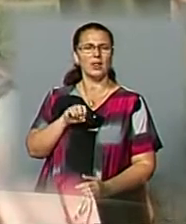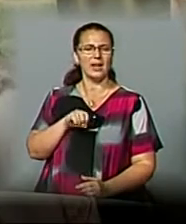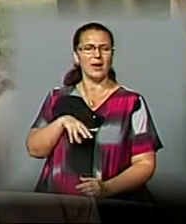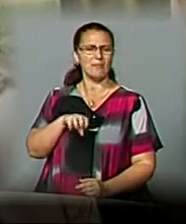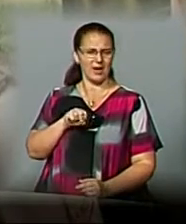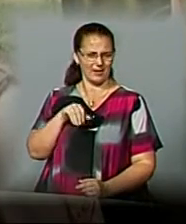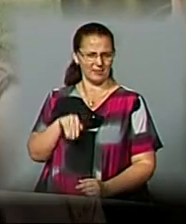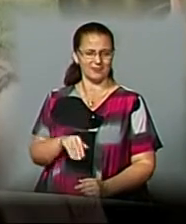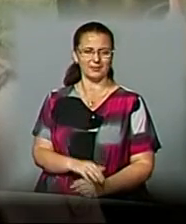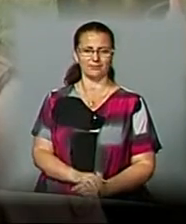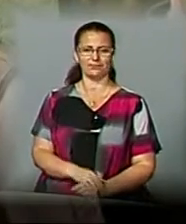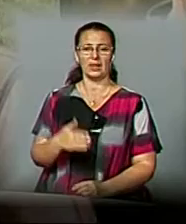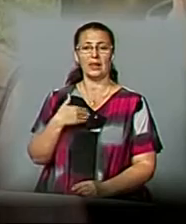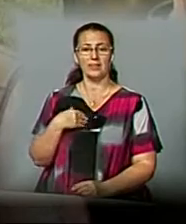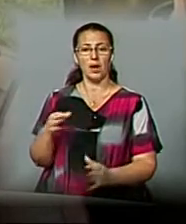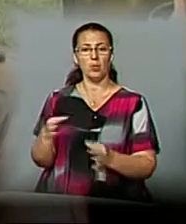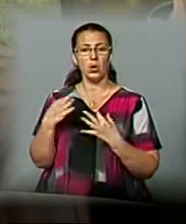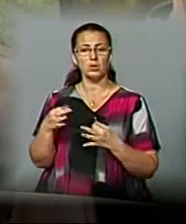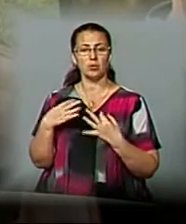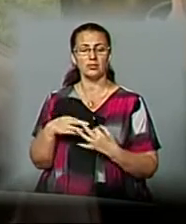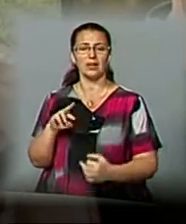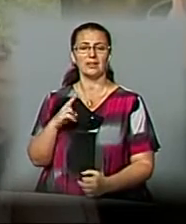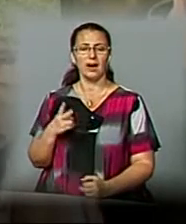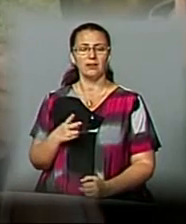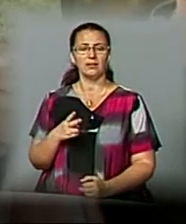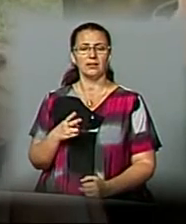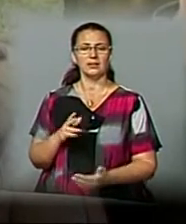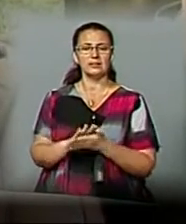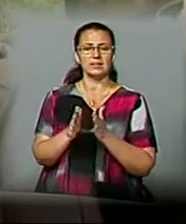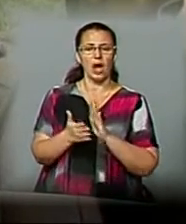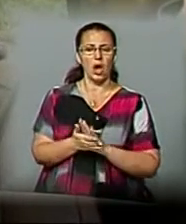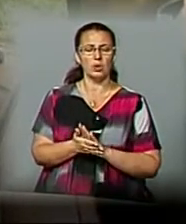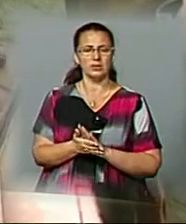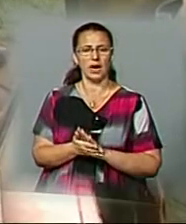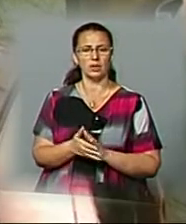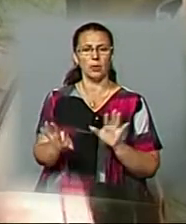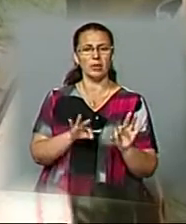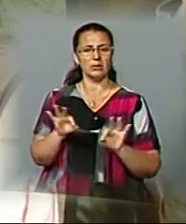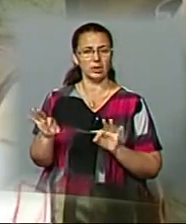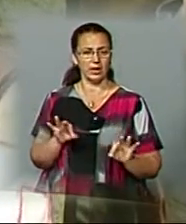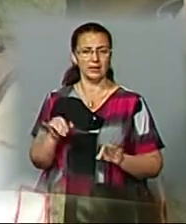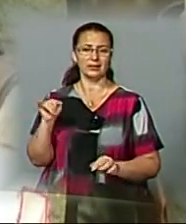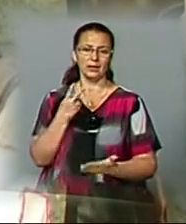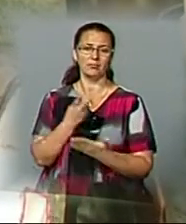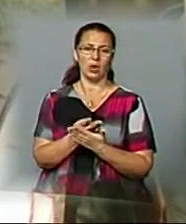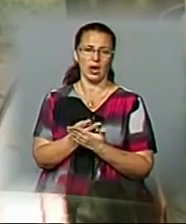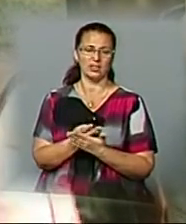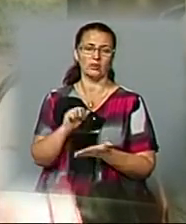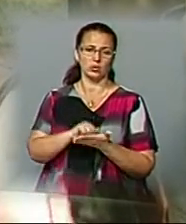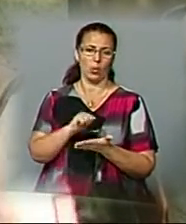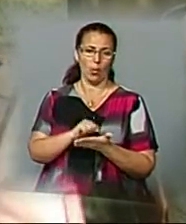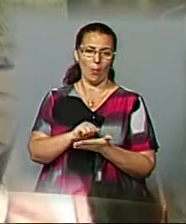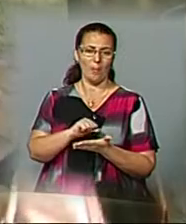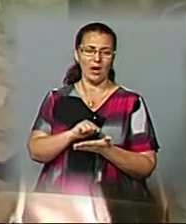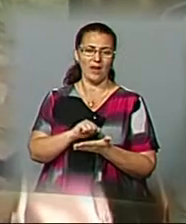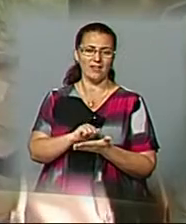про, про як за контрактом підбирались і показували нам документальні